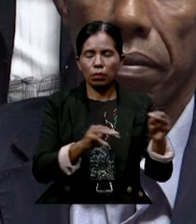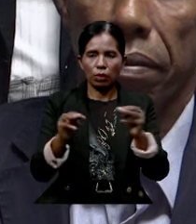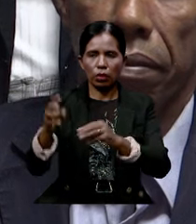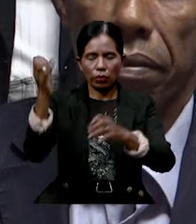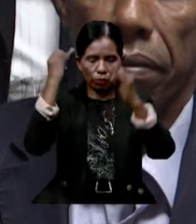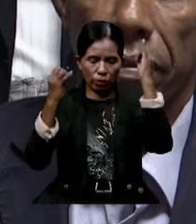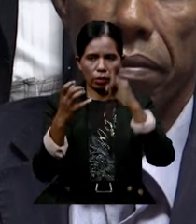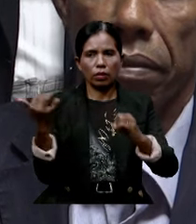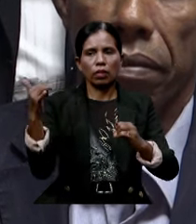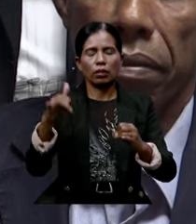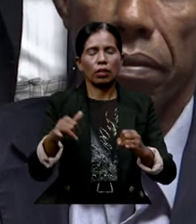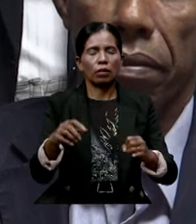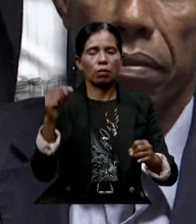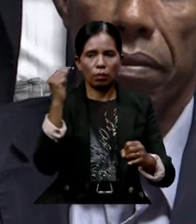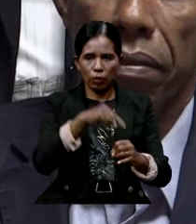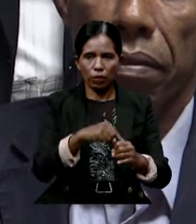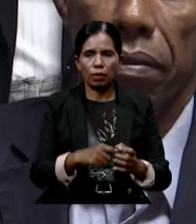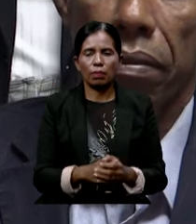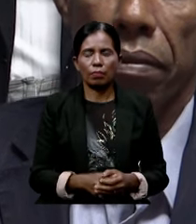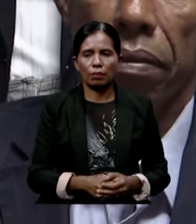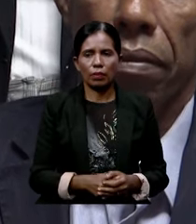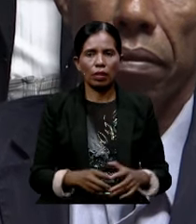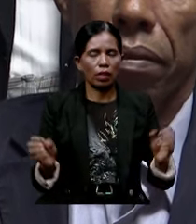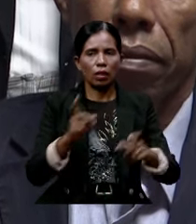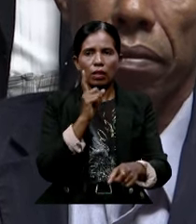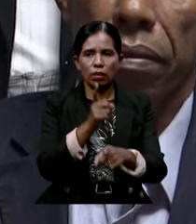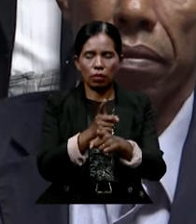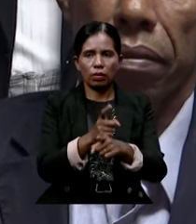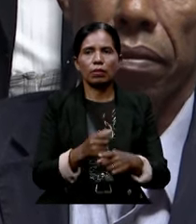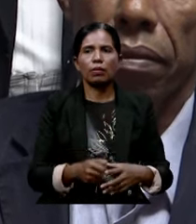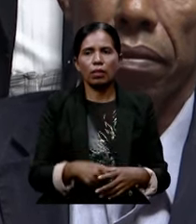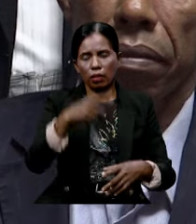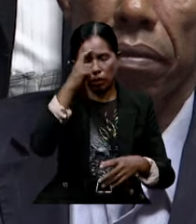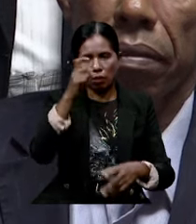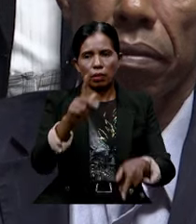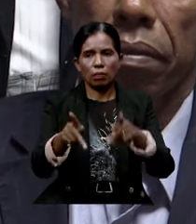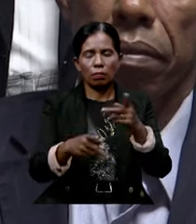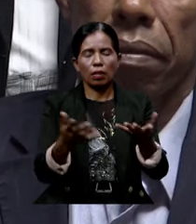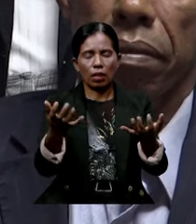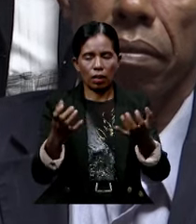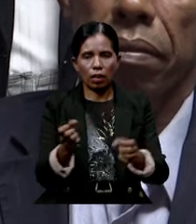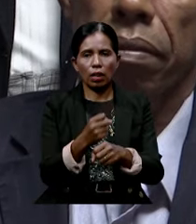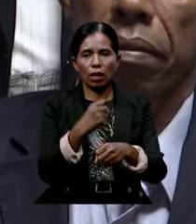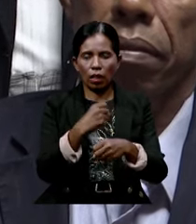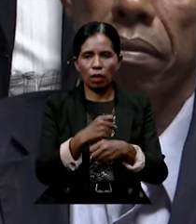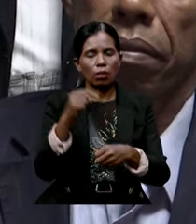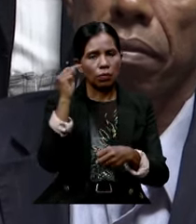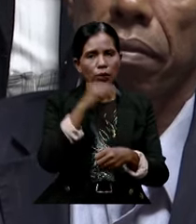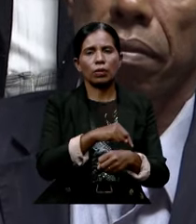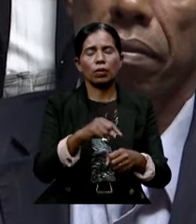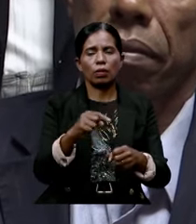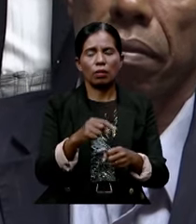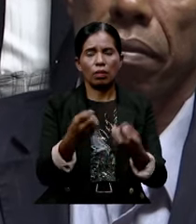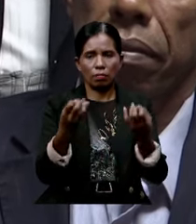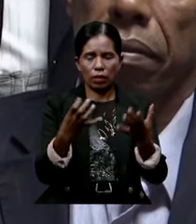nom sirne mesak hoax, oh la los ida. Tambah emang makakar generaliza buat nembe maka